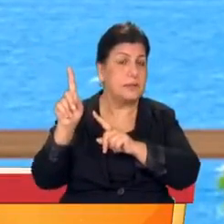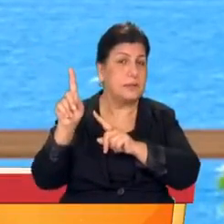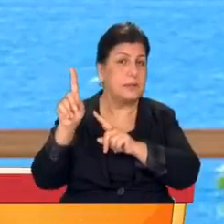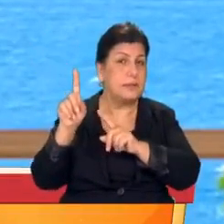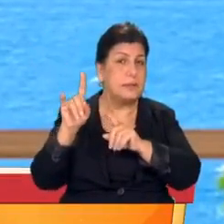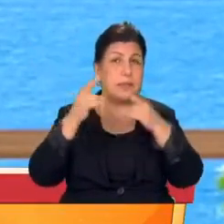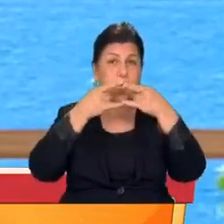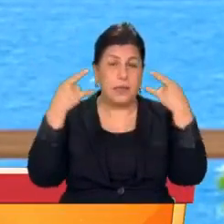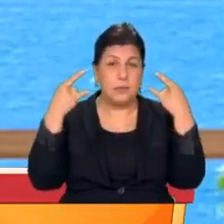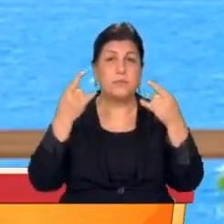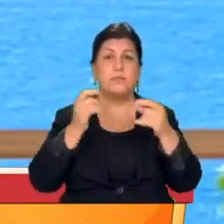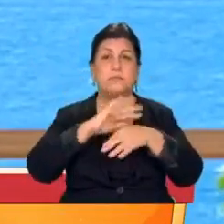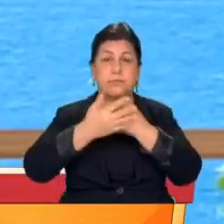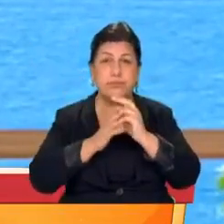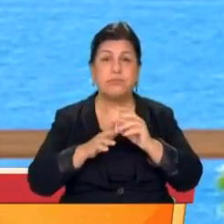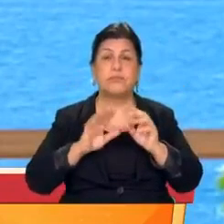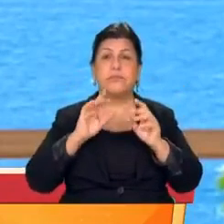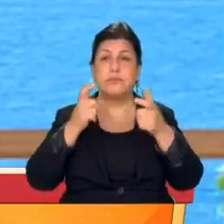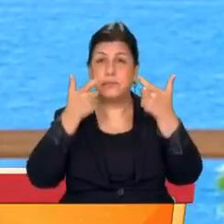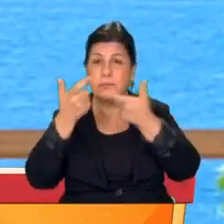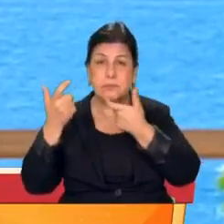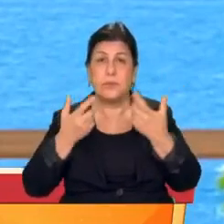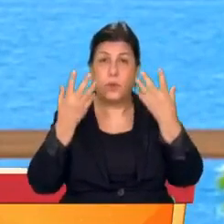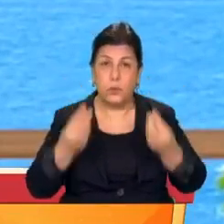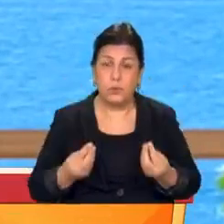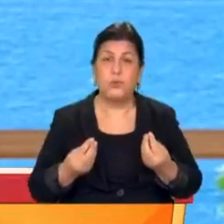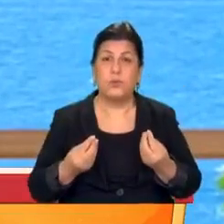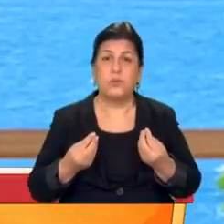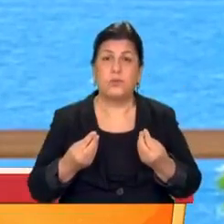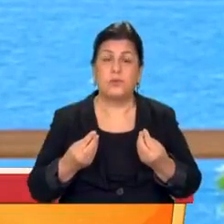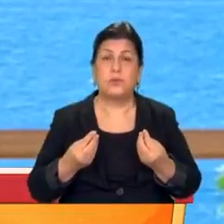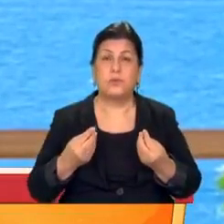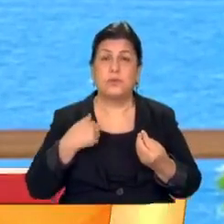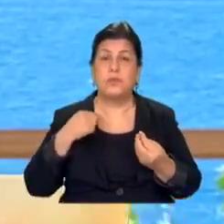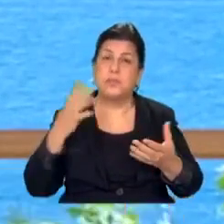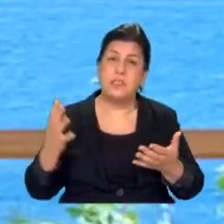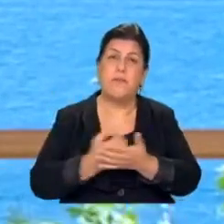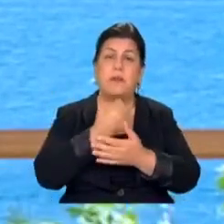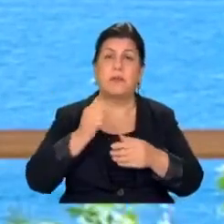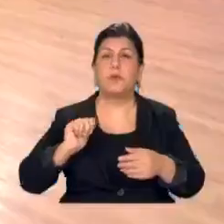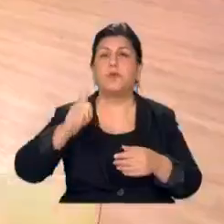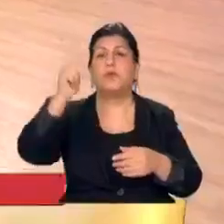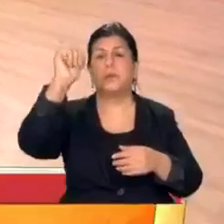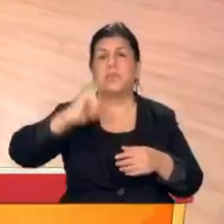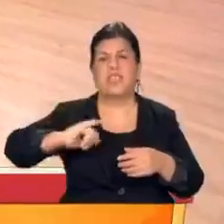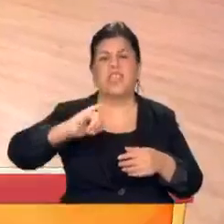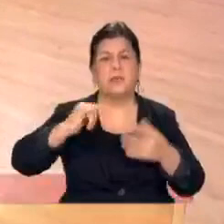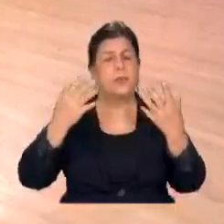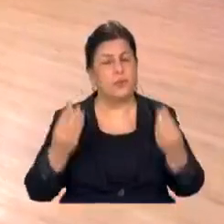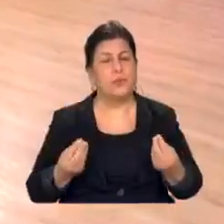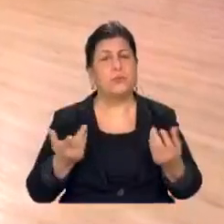karantinaya güzel bir şekilde uyarsak bak Zafer günlerimiz yakındır İnşallah